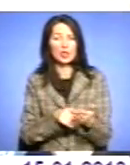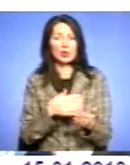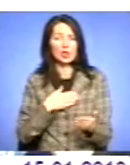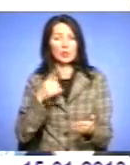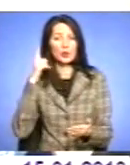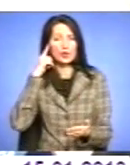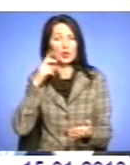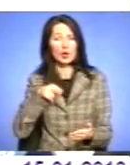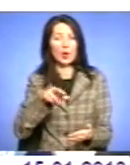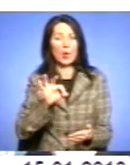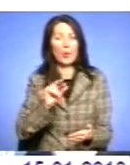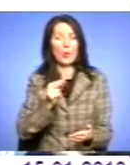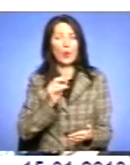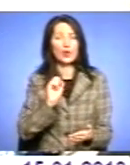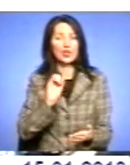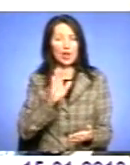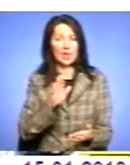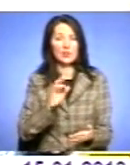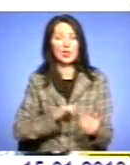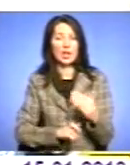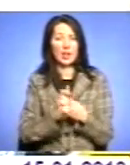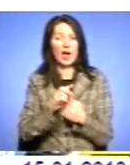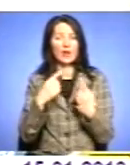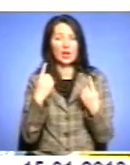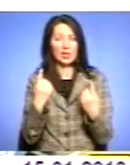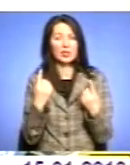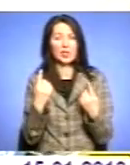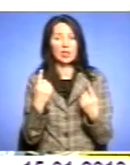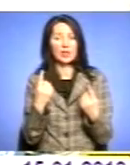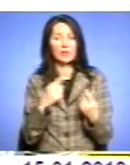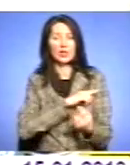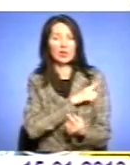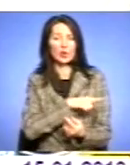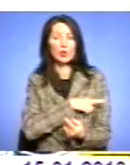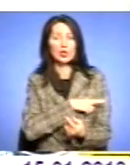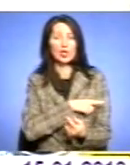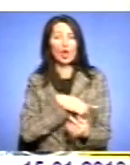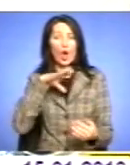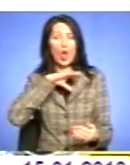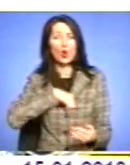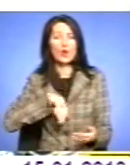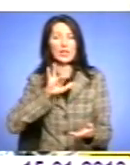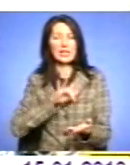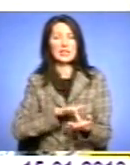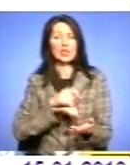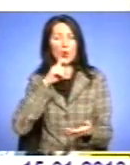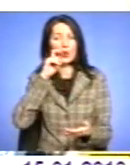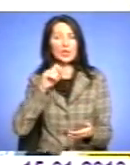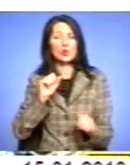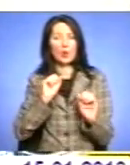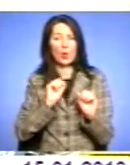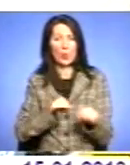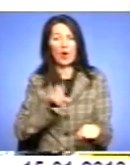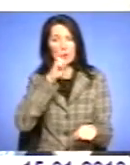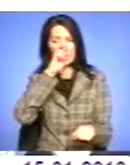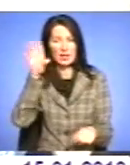– це не є, чи не єдиний, найбільш потужний духовний центр українського православ'я, який знаходиться на Західній